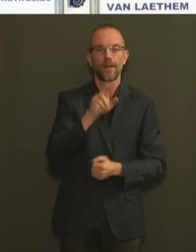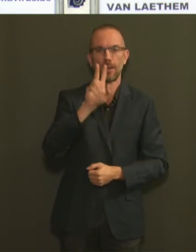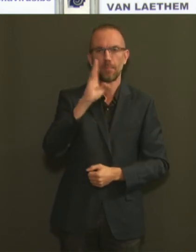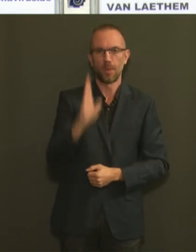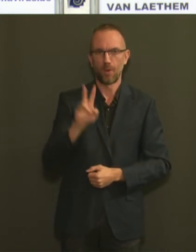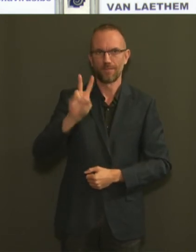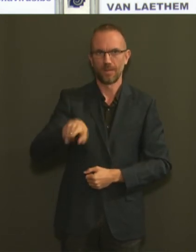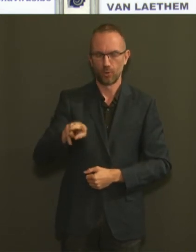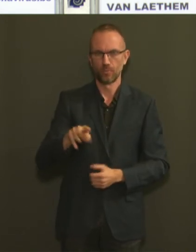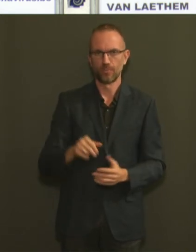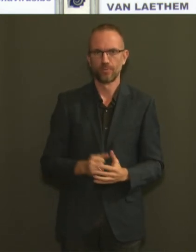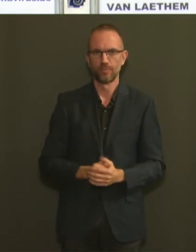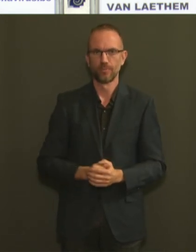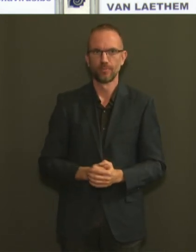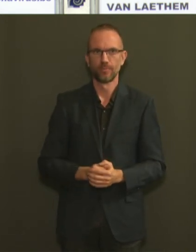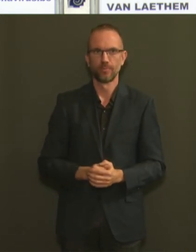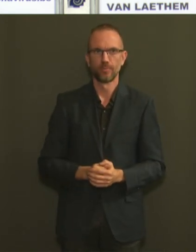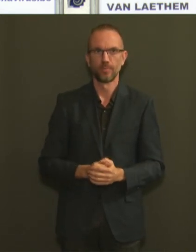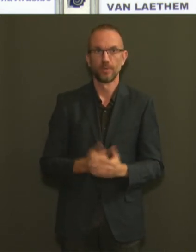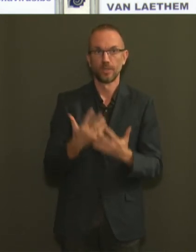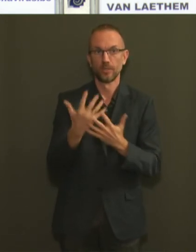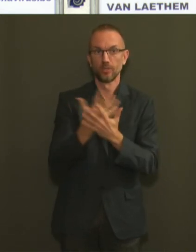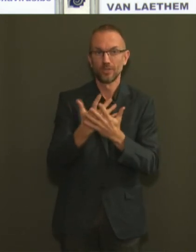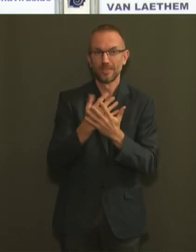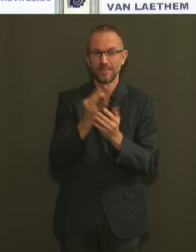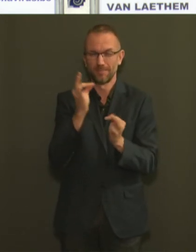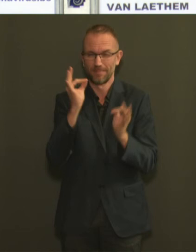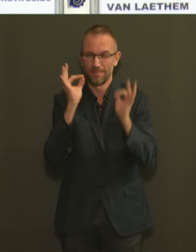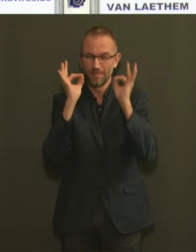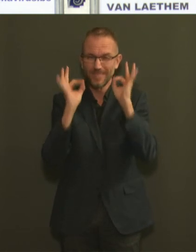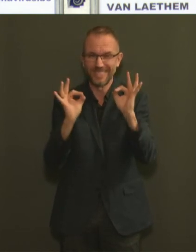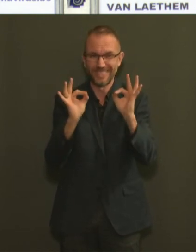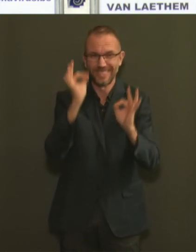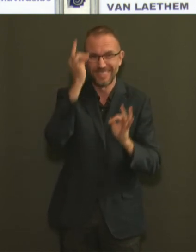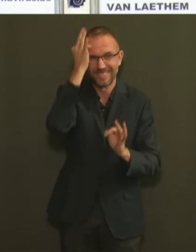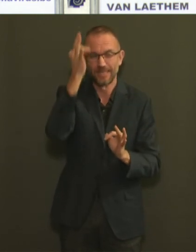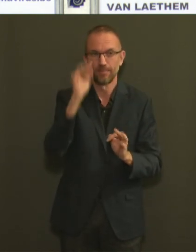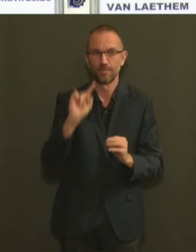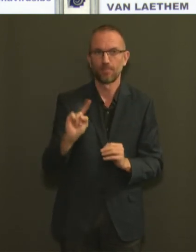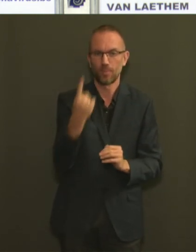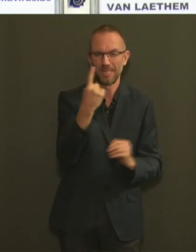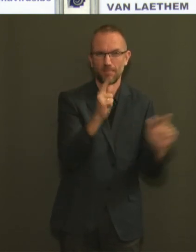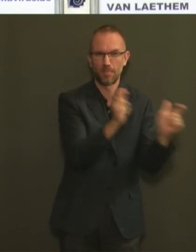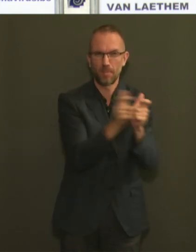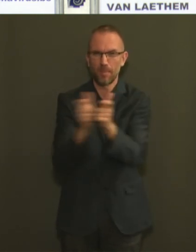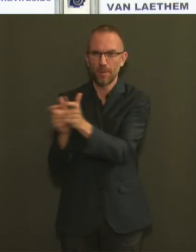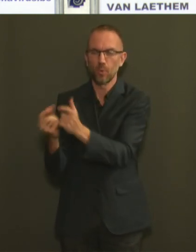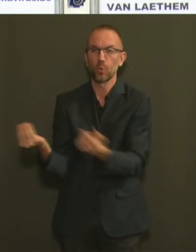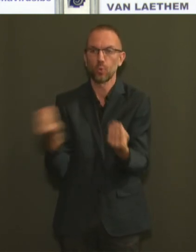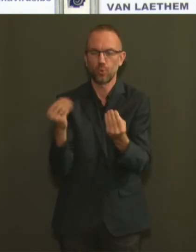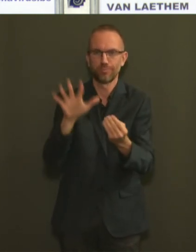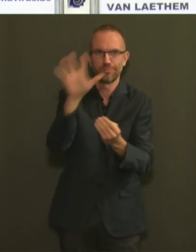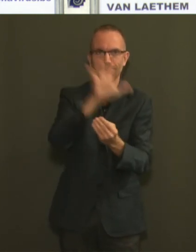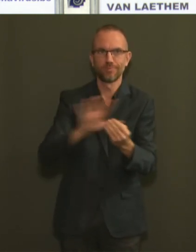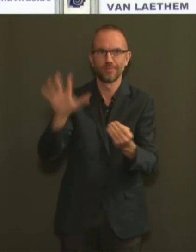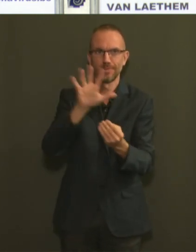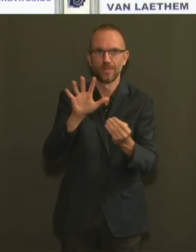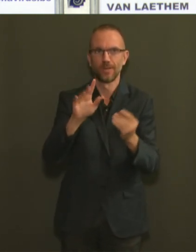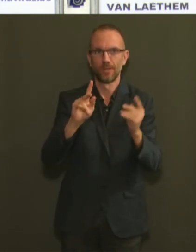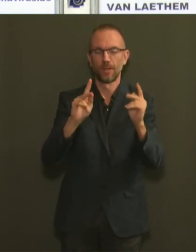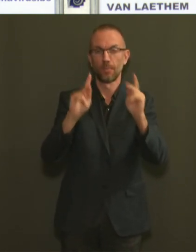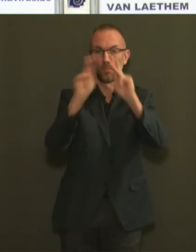comme on le dit depuis déjà mais temps pas mal de jours le plus grand nombre de cas est toujours observée dans la province d'anvers